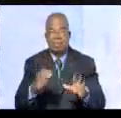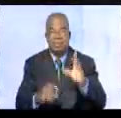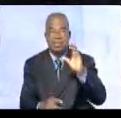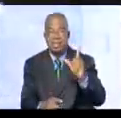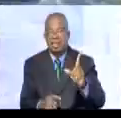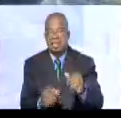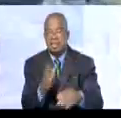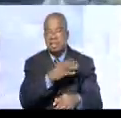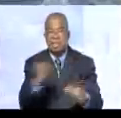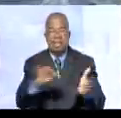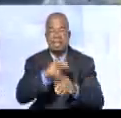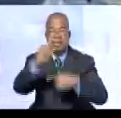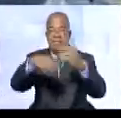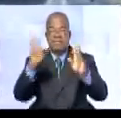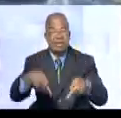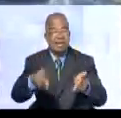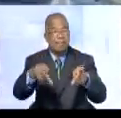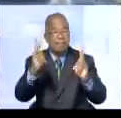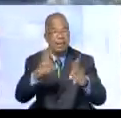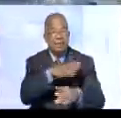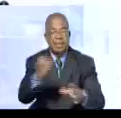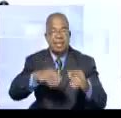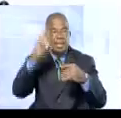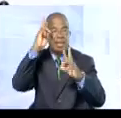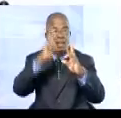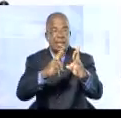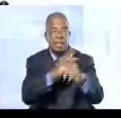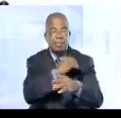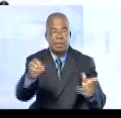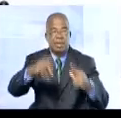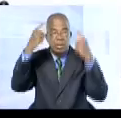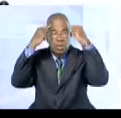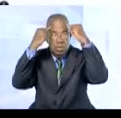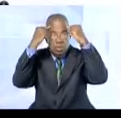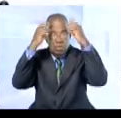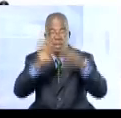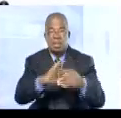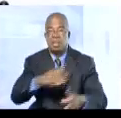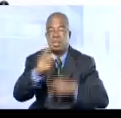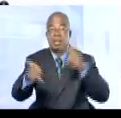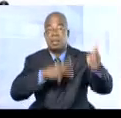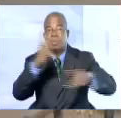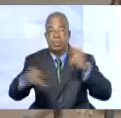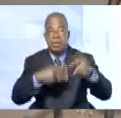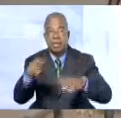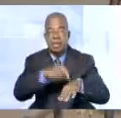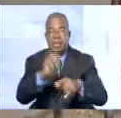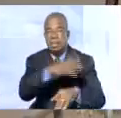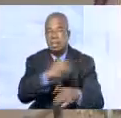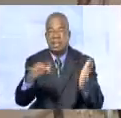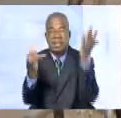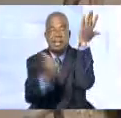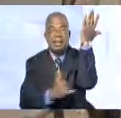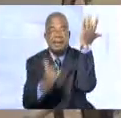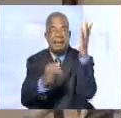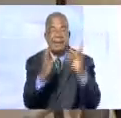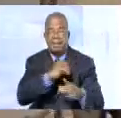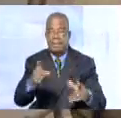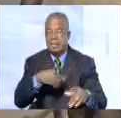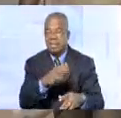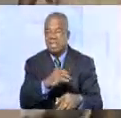Koulibaly, vont permettre de répondre aux préoccupations des populations de l'espace communautaire UEMOA. UEMOA qui regroupe 8